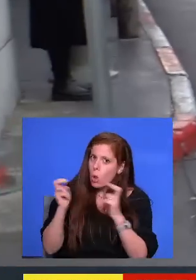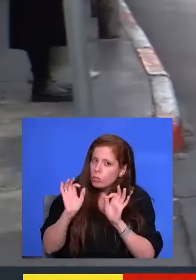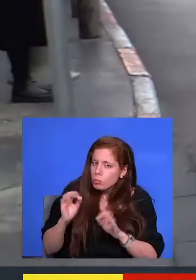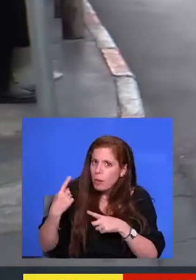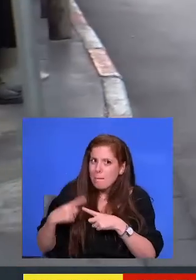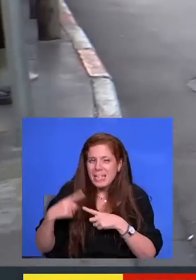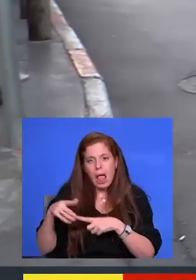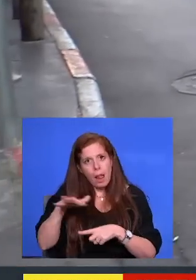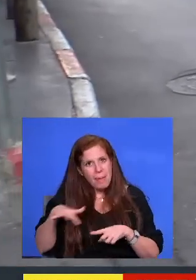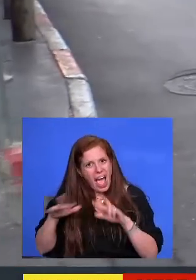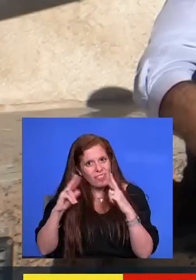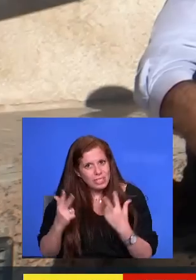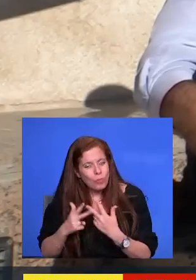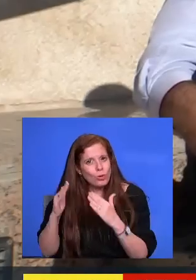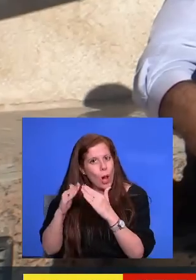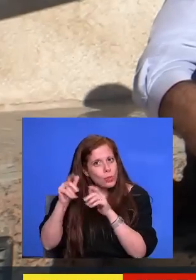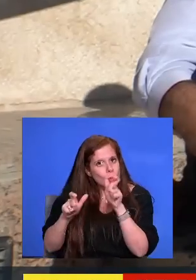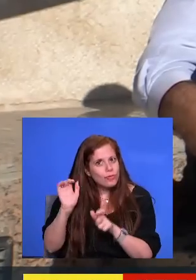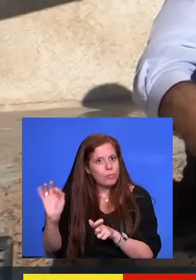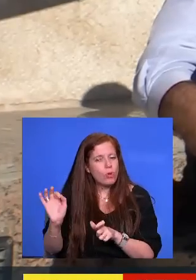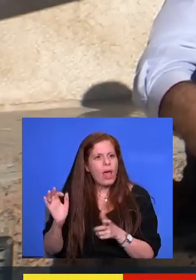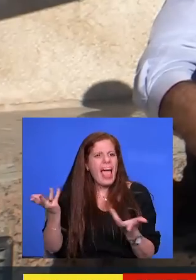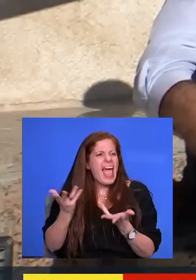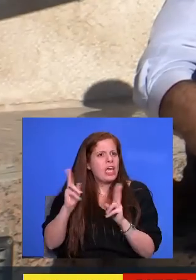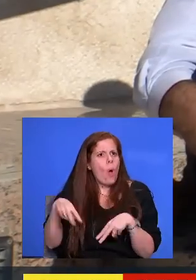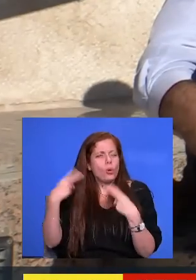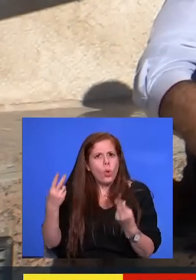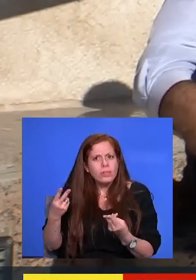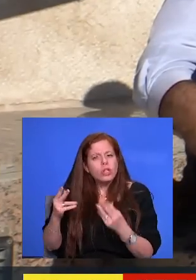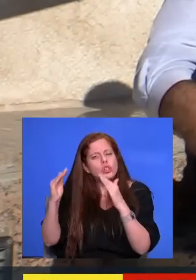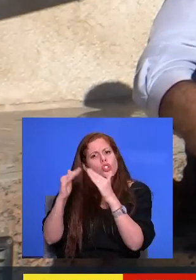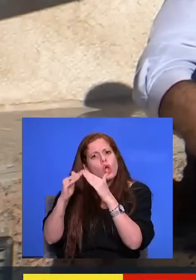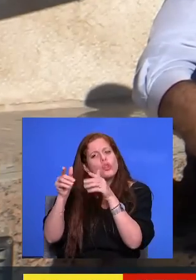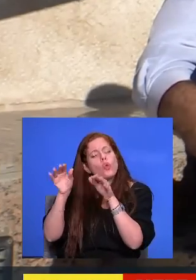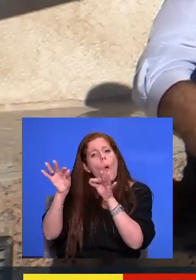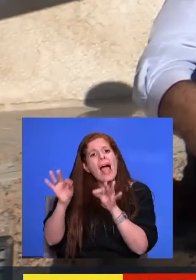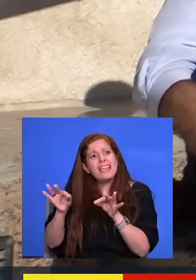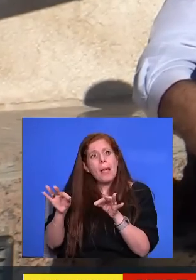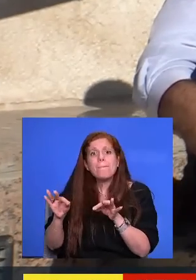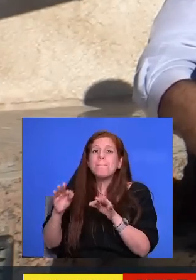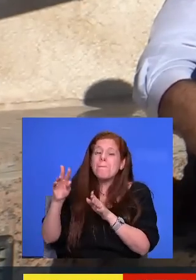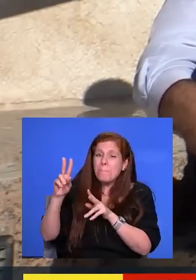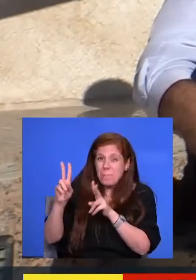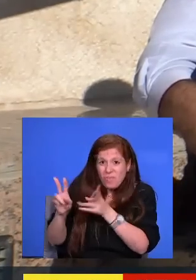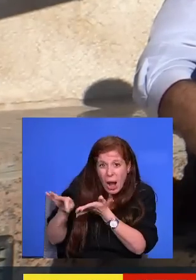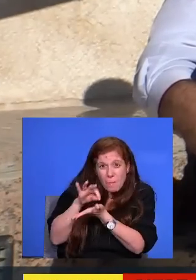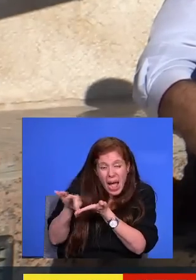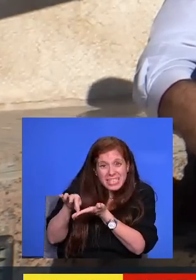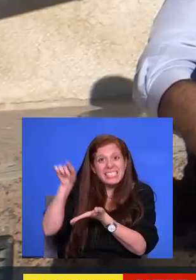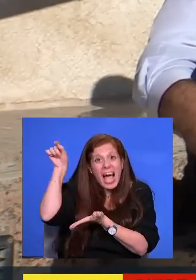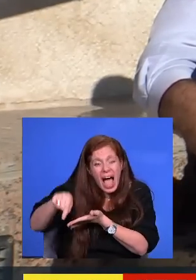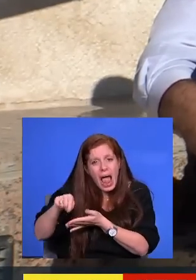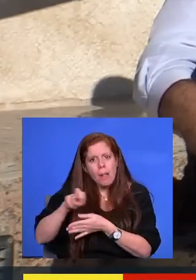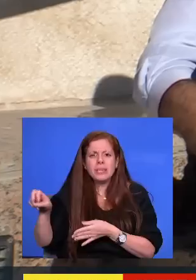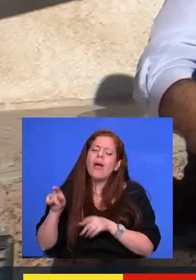המרחב הציבורי של התושבים שלה, איך יכול להיות שדוכני מפעל הפיס שנמצאים על המדרכה? זה פה אתם אמרתם,